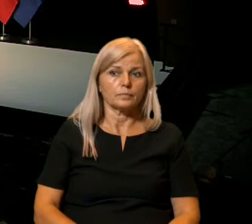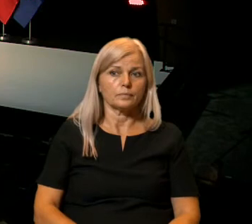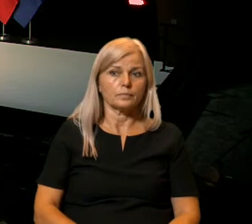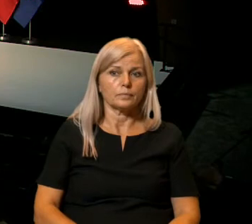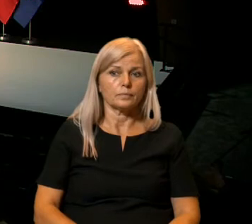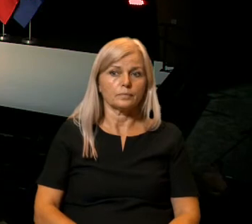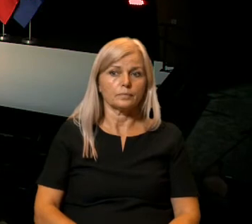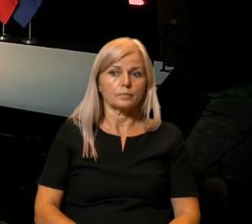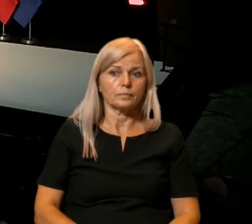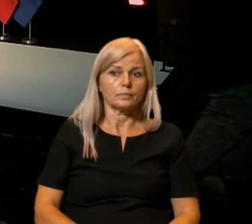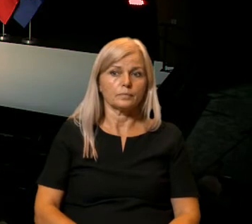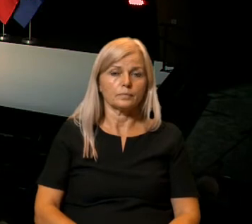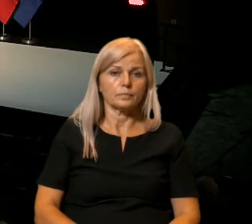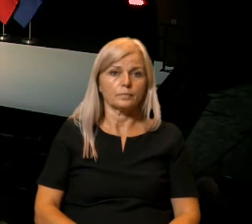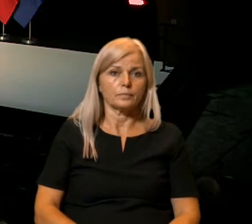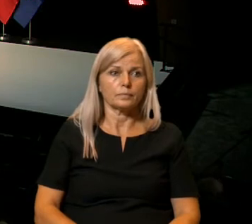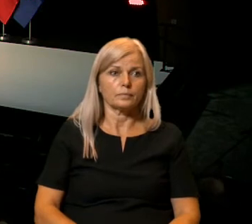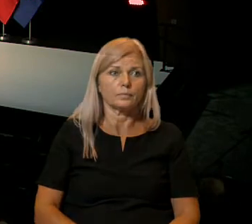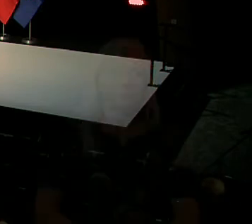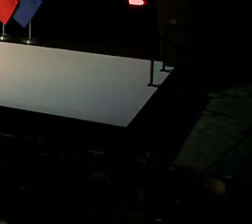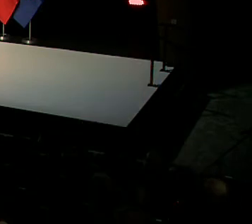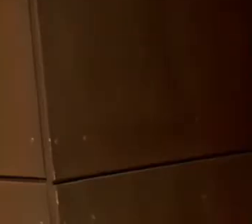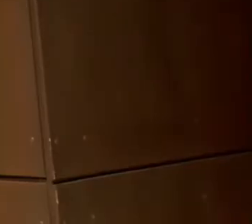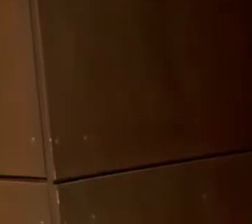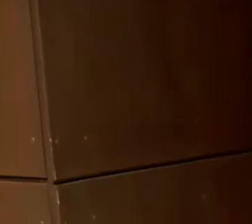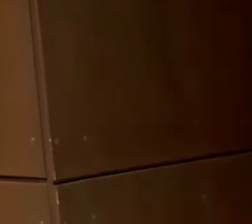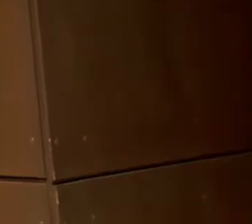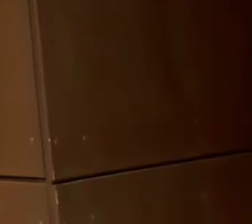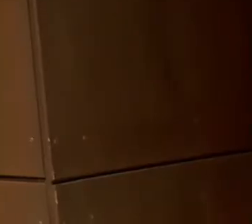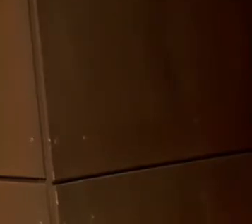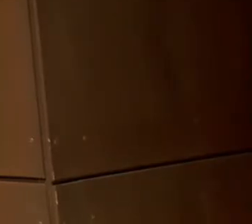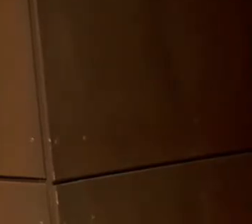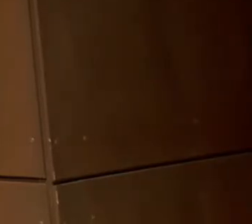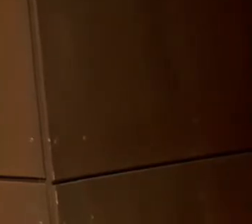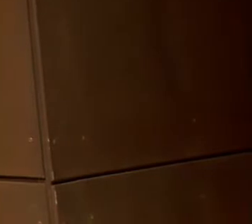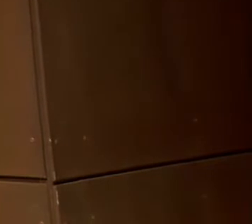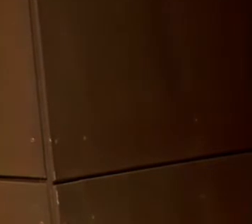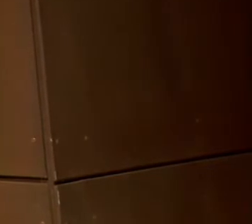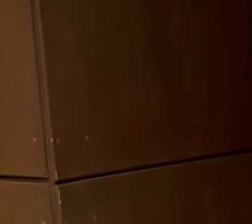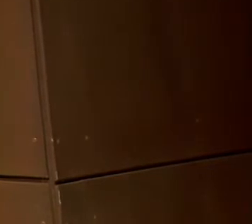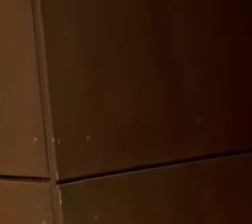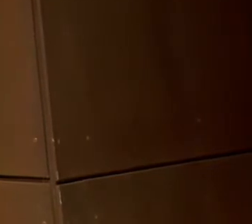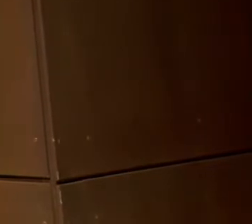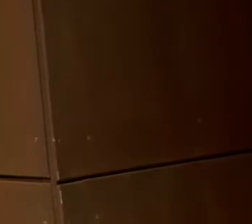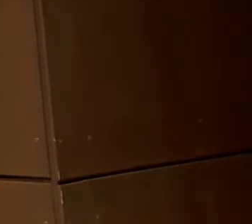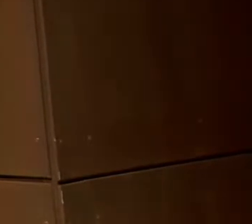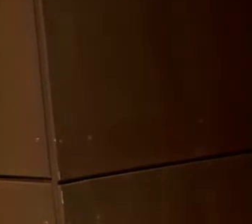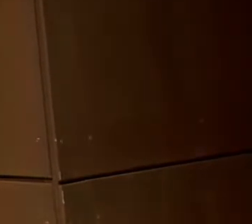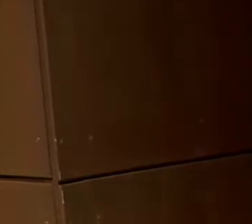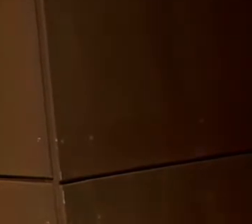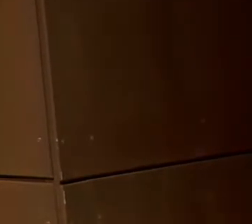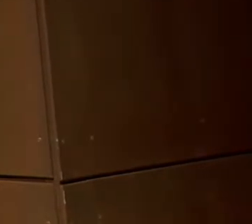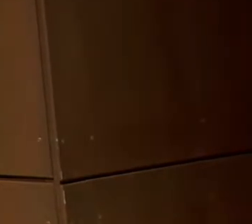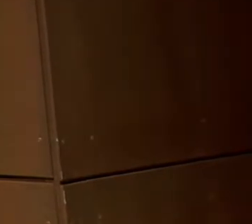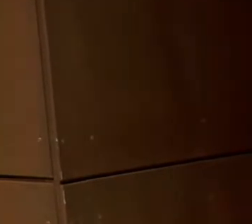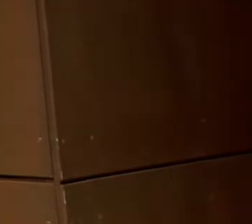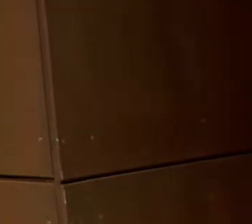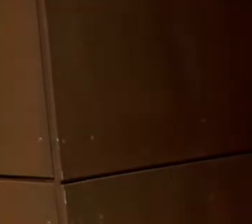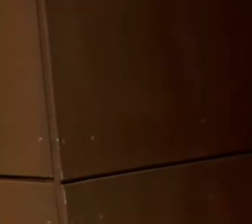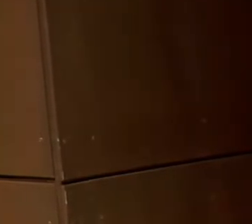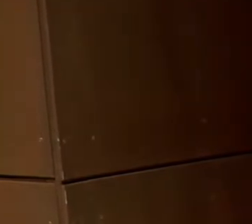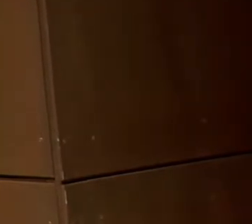Right, so thank you very, very much for this very kind invitation and for the introduction and for the invitation